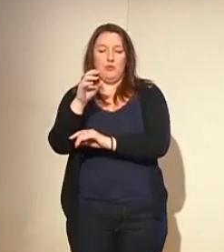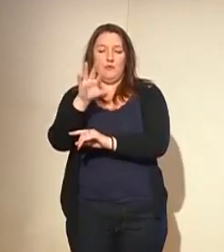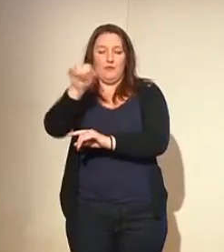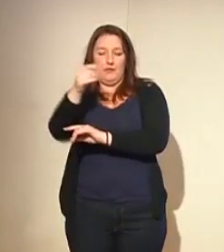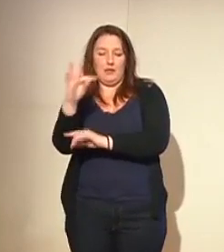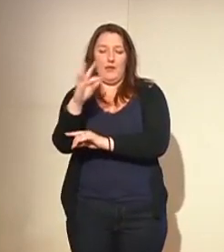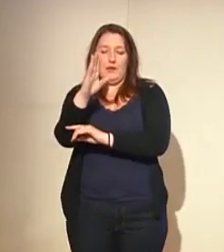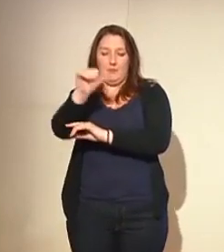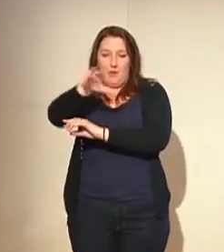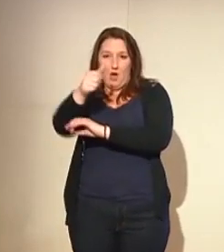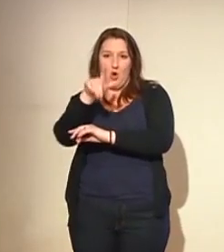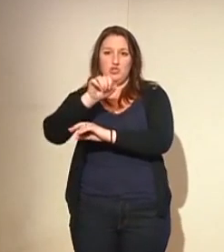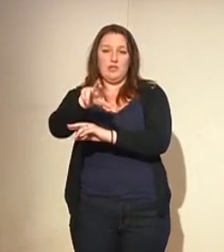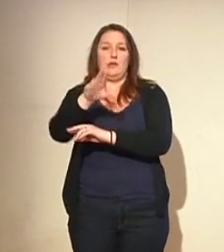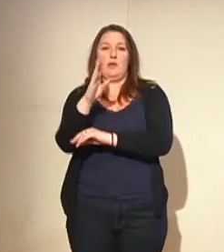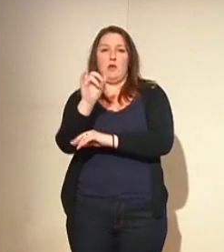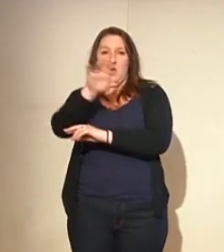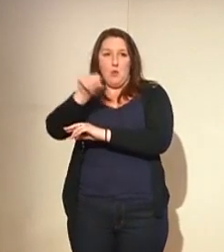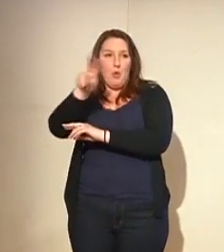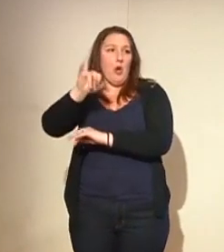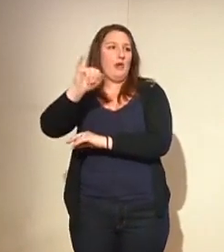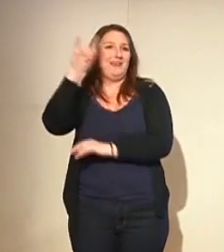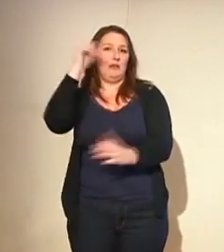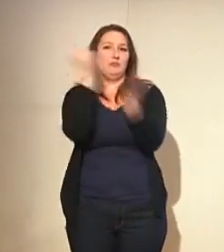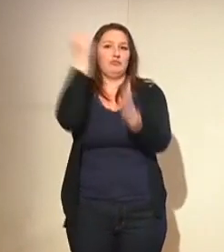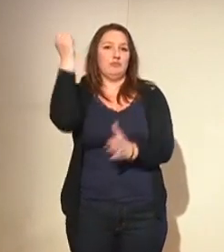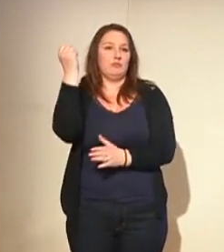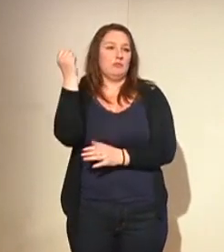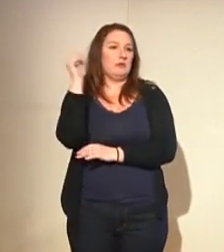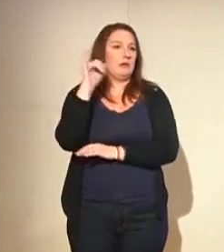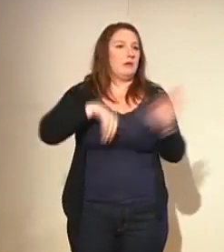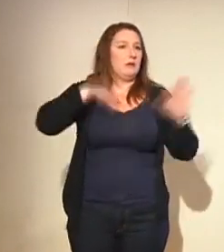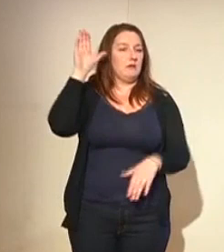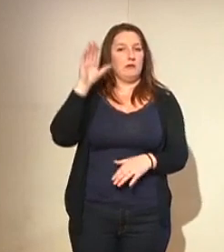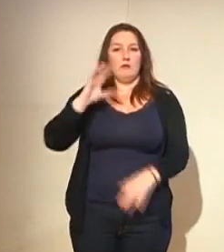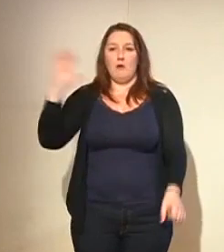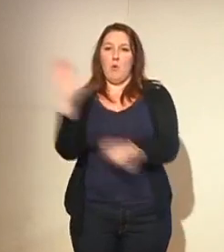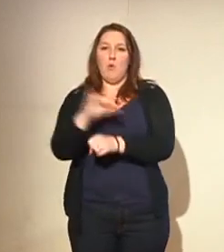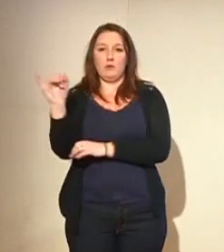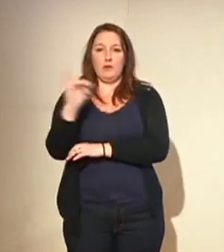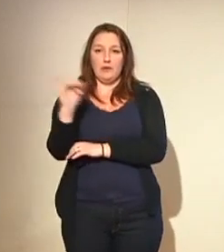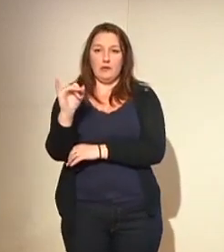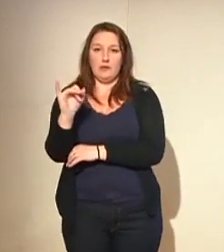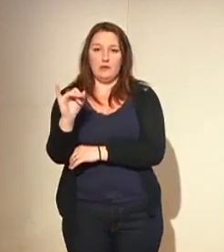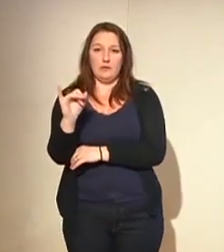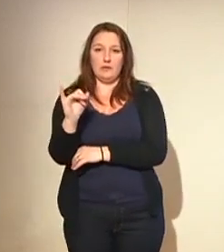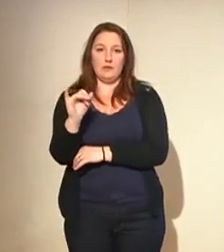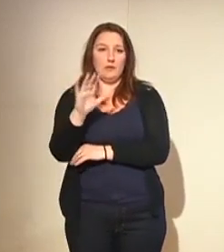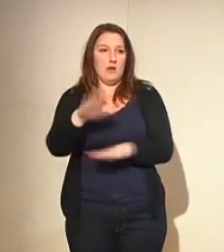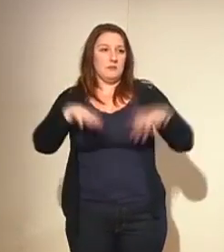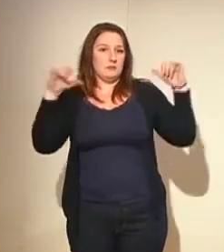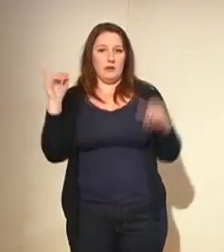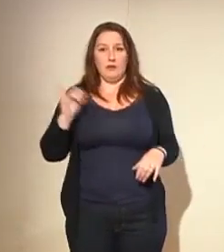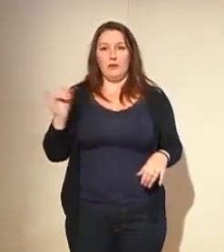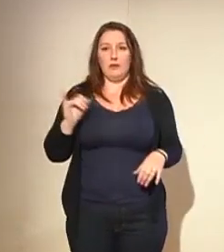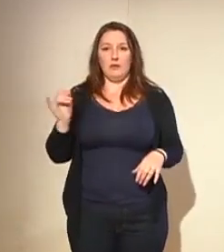bre qui est pour qui s' qui est contre qui